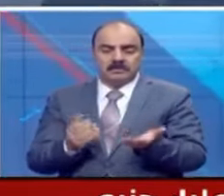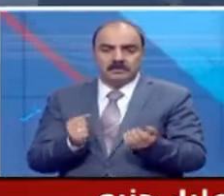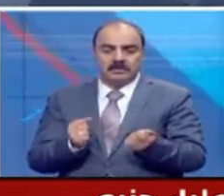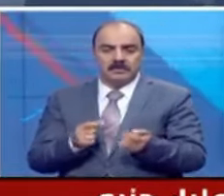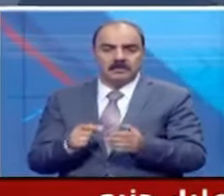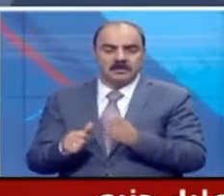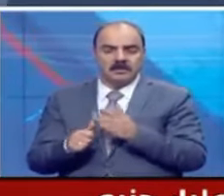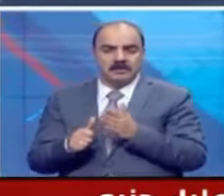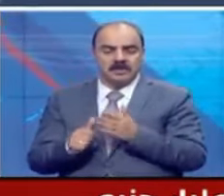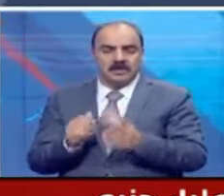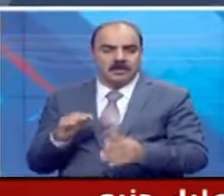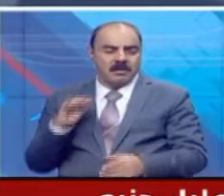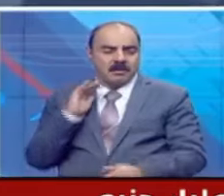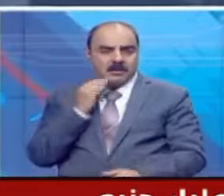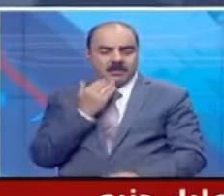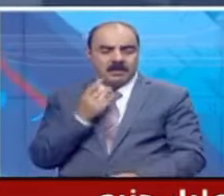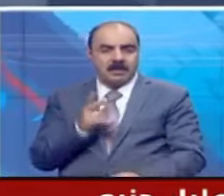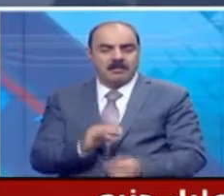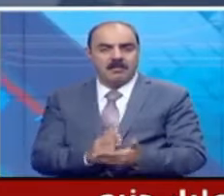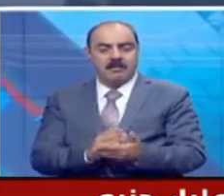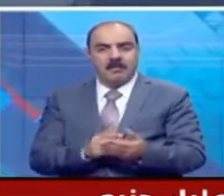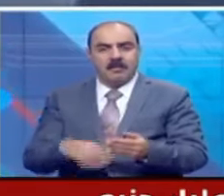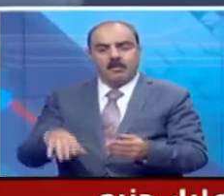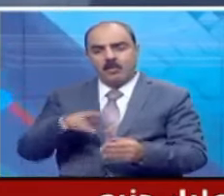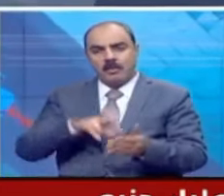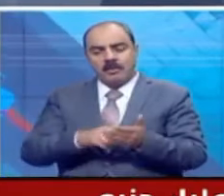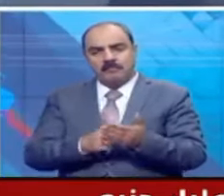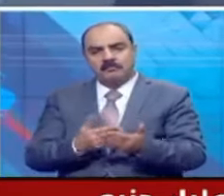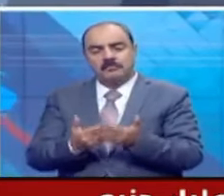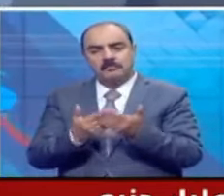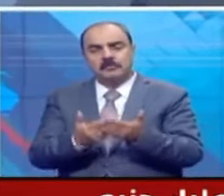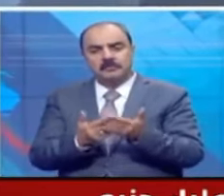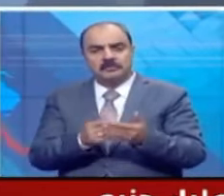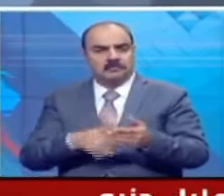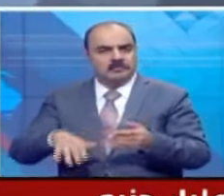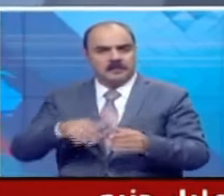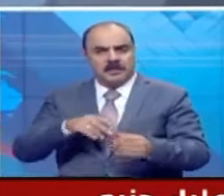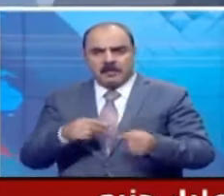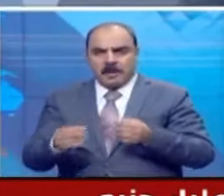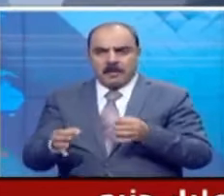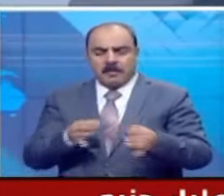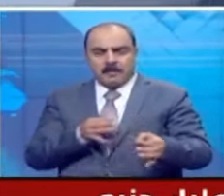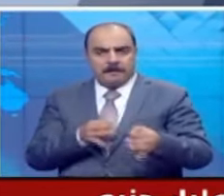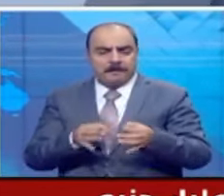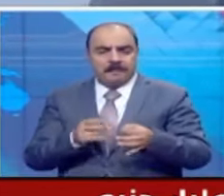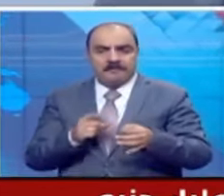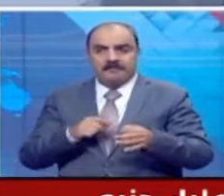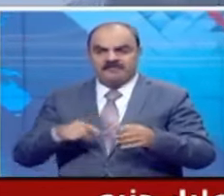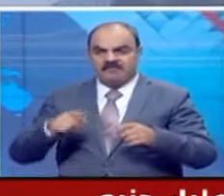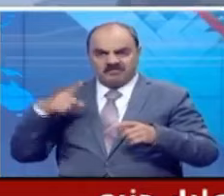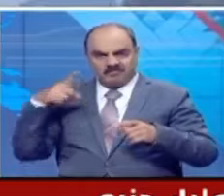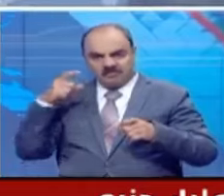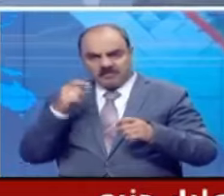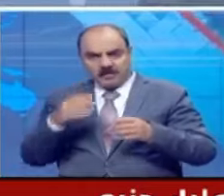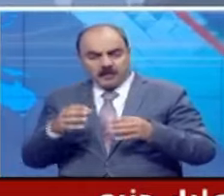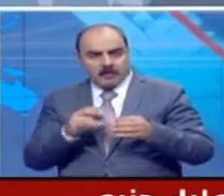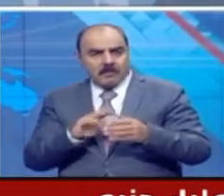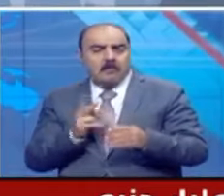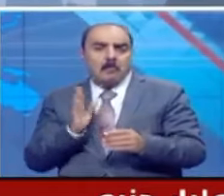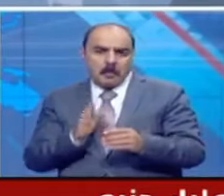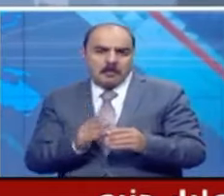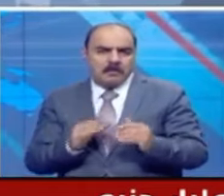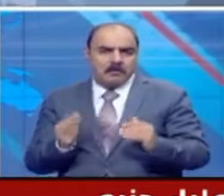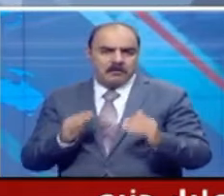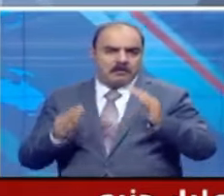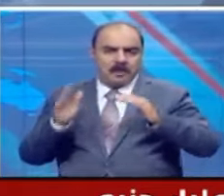خاصة مع حزمة هذه القرارات التي تبعث على أن الوضع الاقتصادي سوف يسير